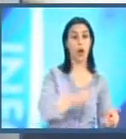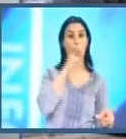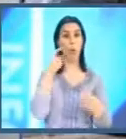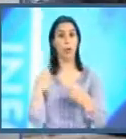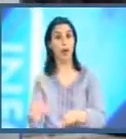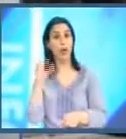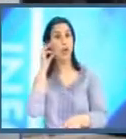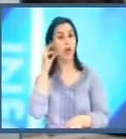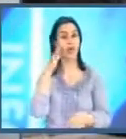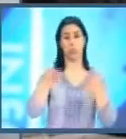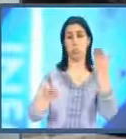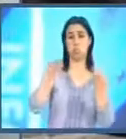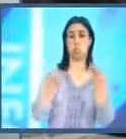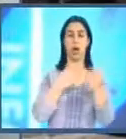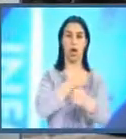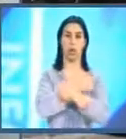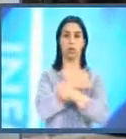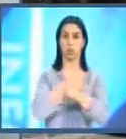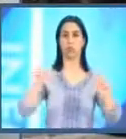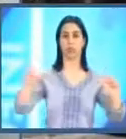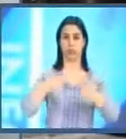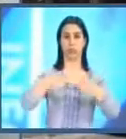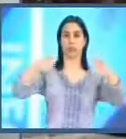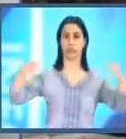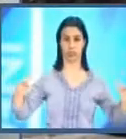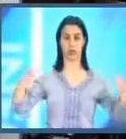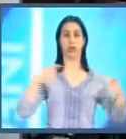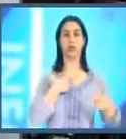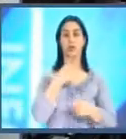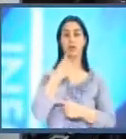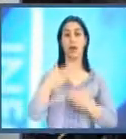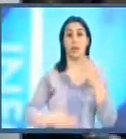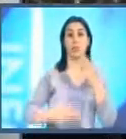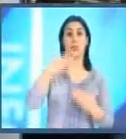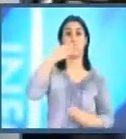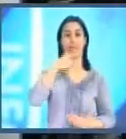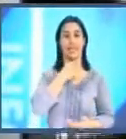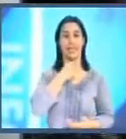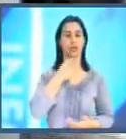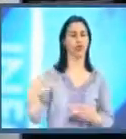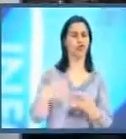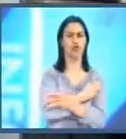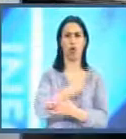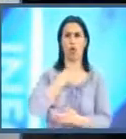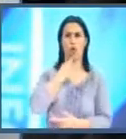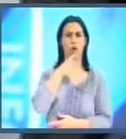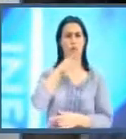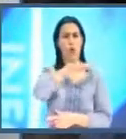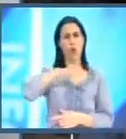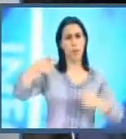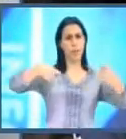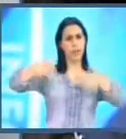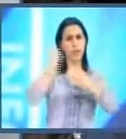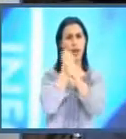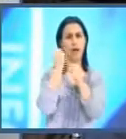està bastant equiparada a la nostra ciutat. Si bé a l'inici de la crisi, que afecta tot el mercat laboral, l'increment majoritari es